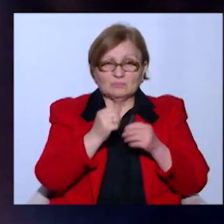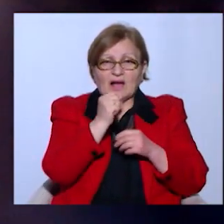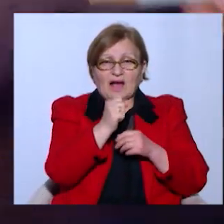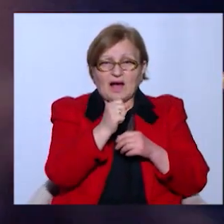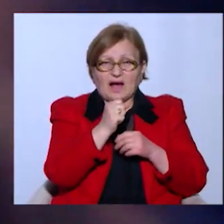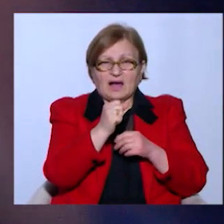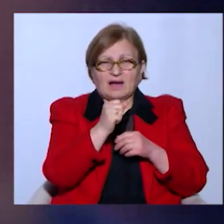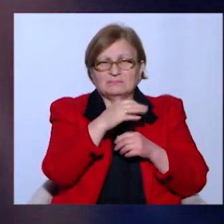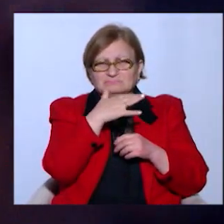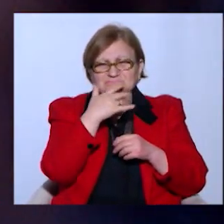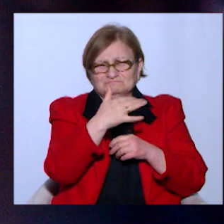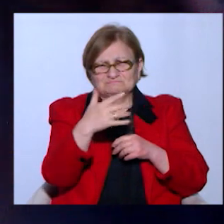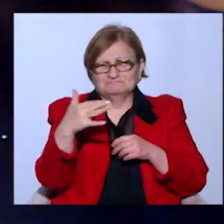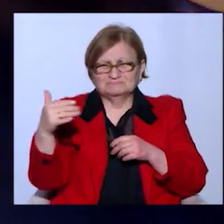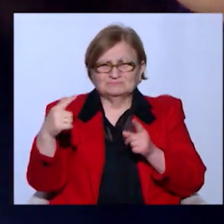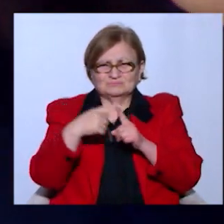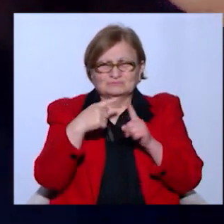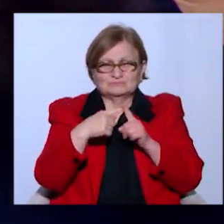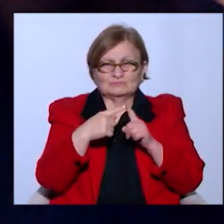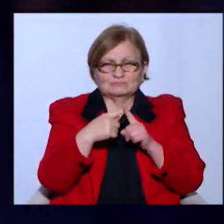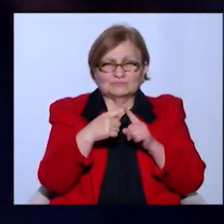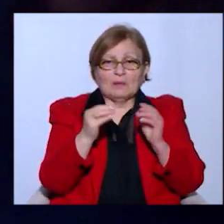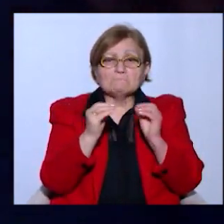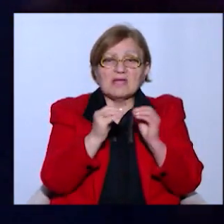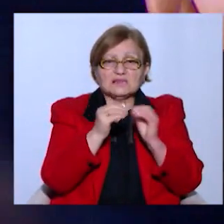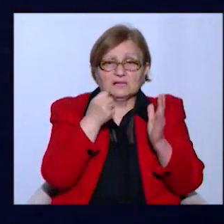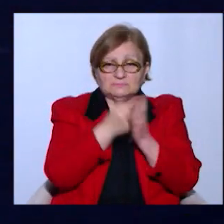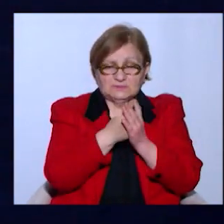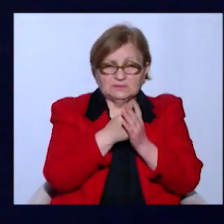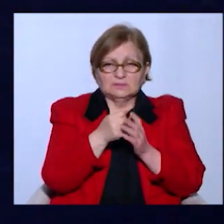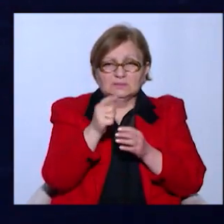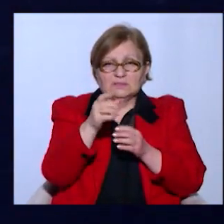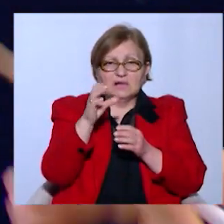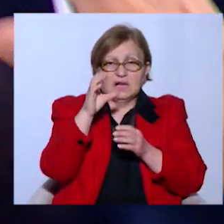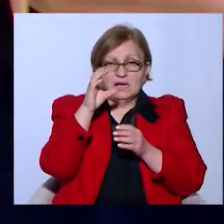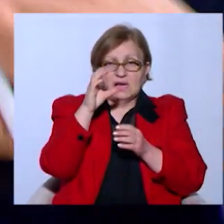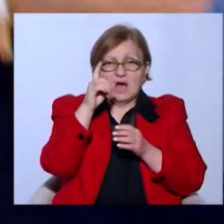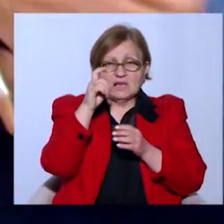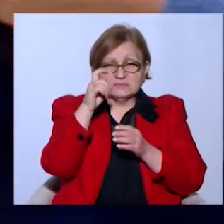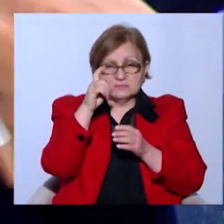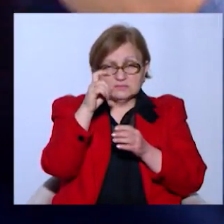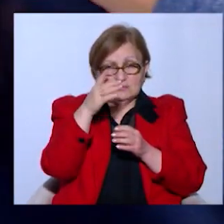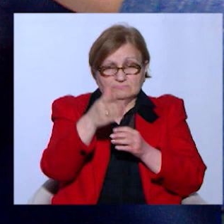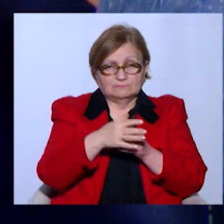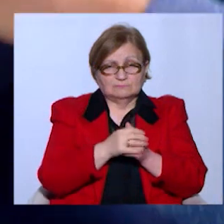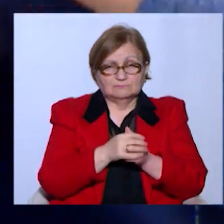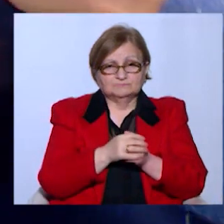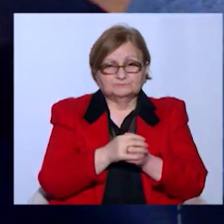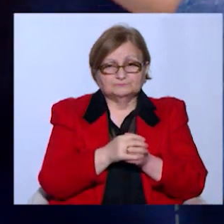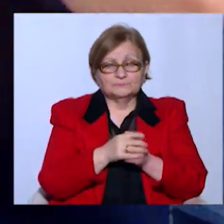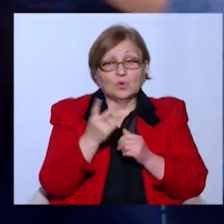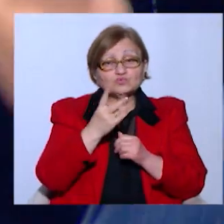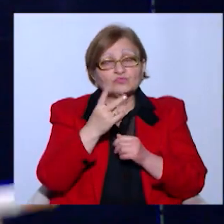ასე შემდეგ 10 წევრამდე, 10 წევრის ჩათვლით ეს არის 100, ხოლო